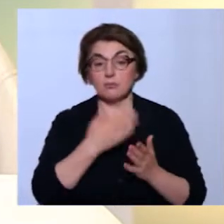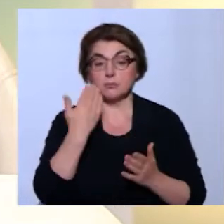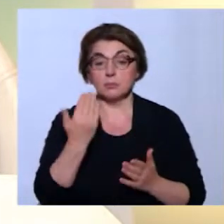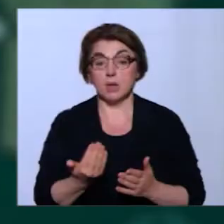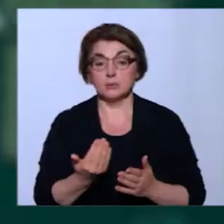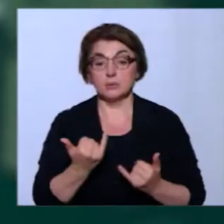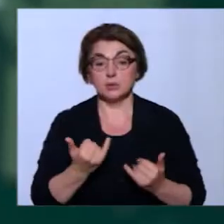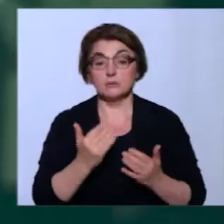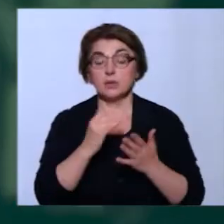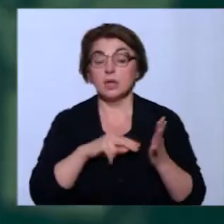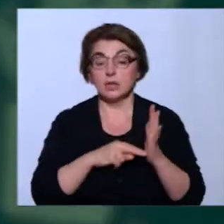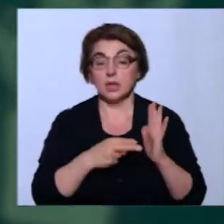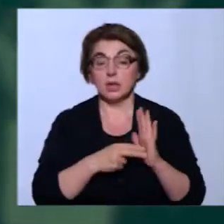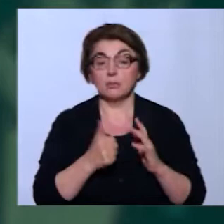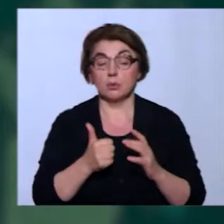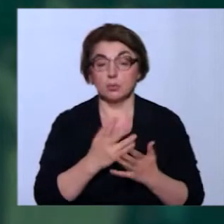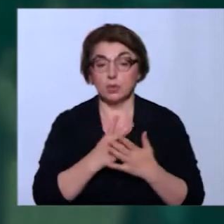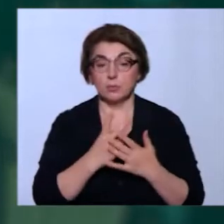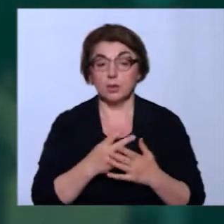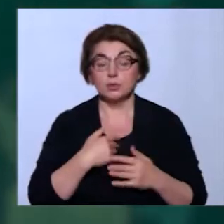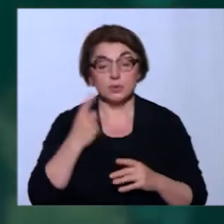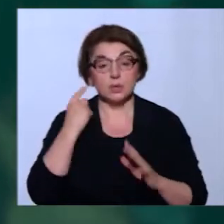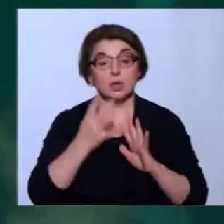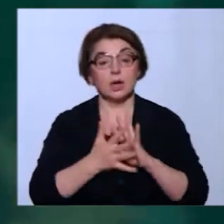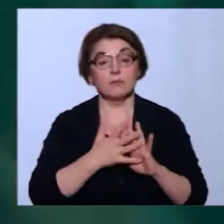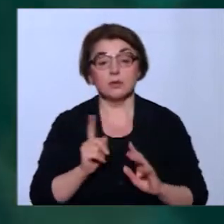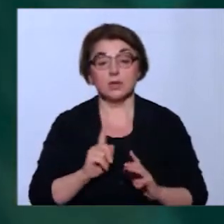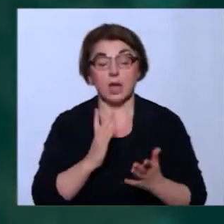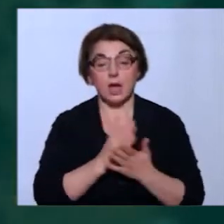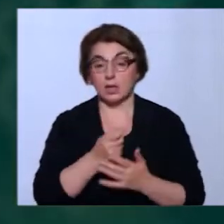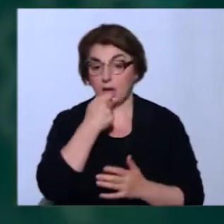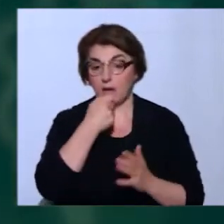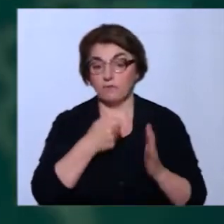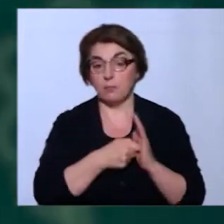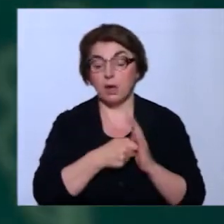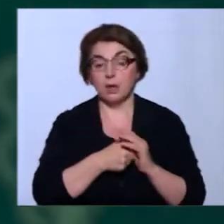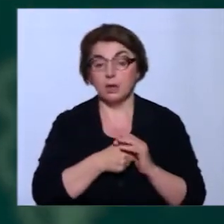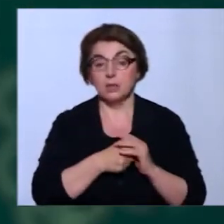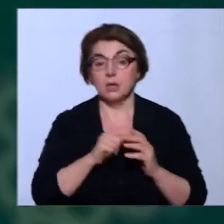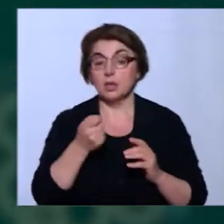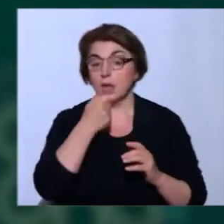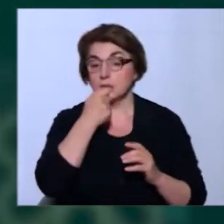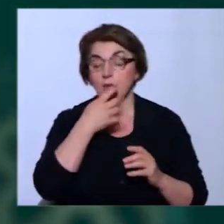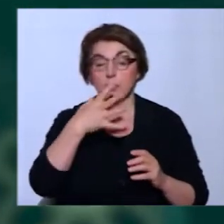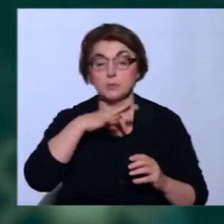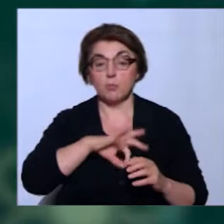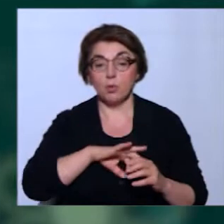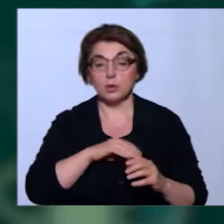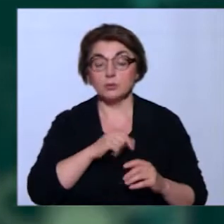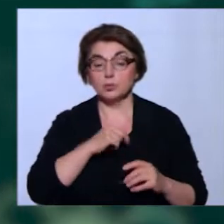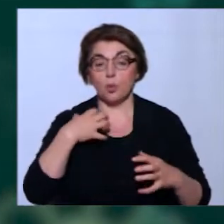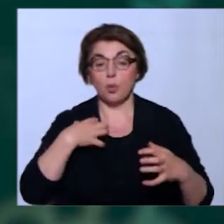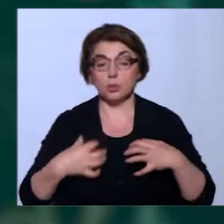დღევანდელი გაკვეთილის გეგმა ესეთი იქნება. Ჩვენ დღეს გავიგებთ, რა არის კვება, რა საკვებს მოიხმარს